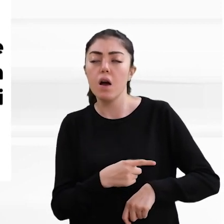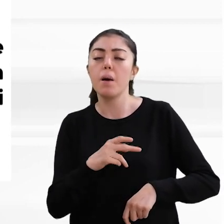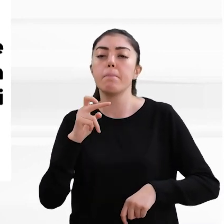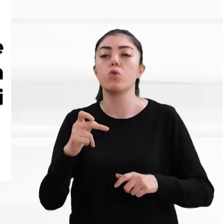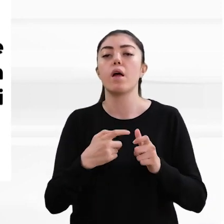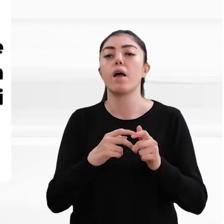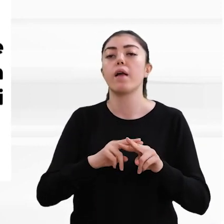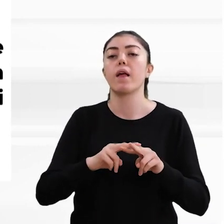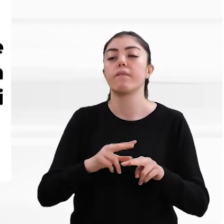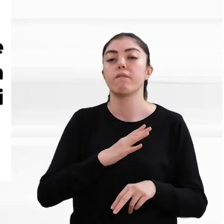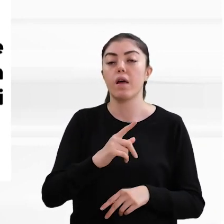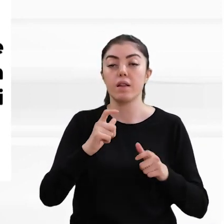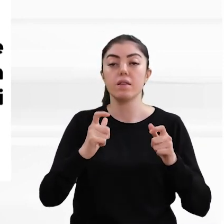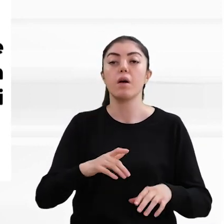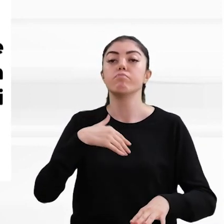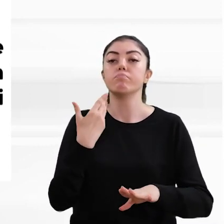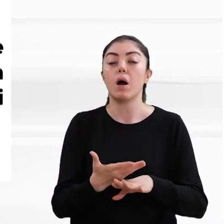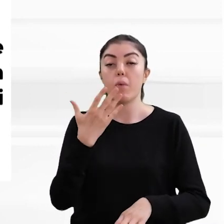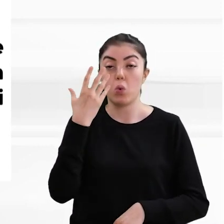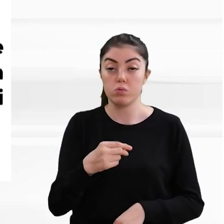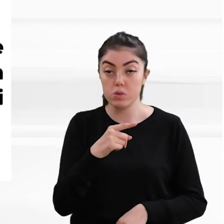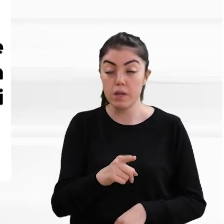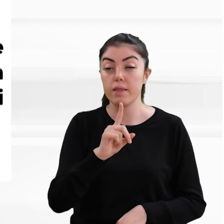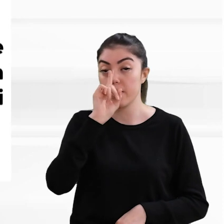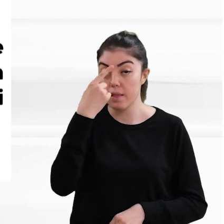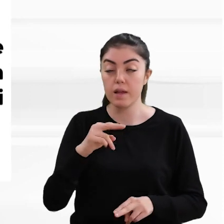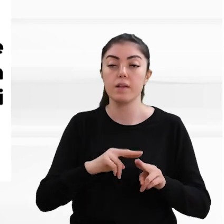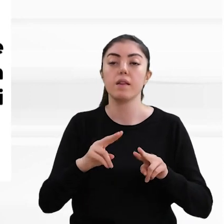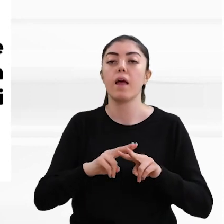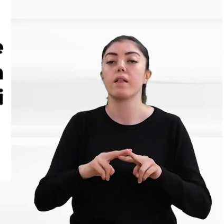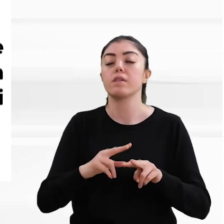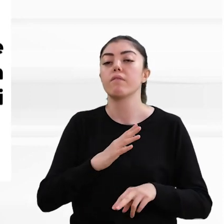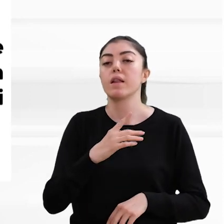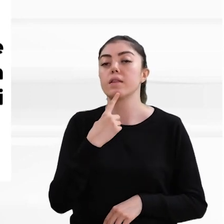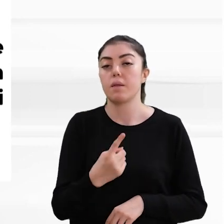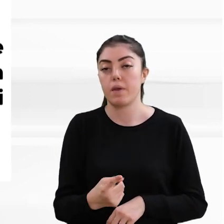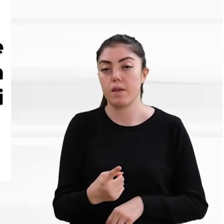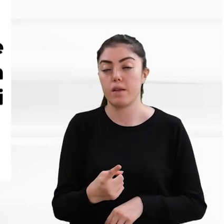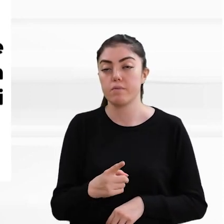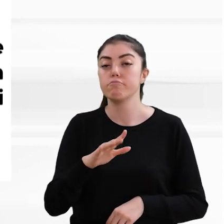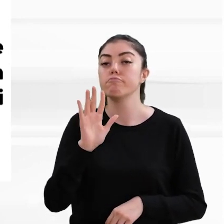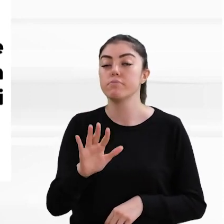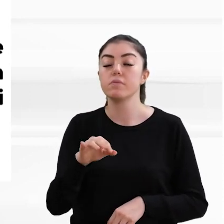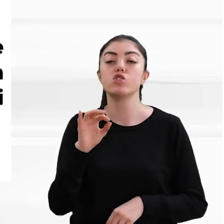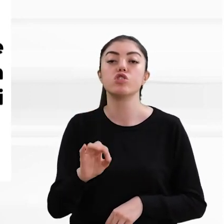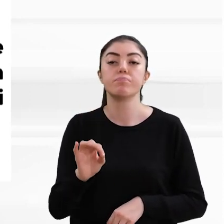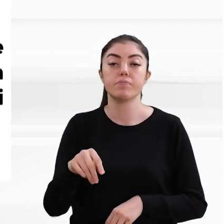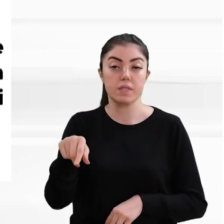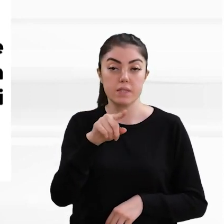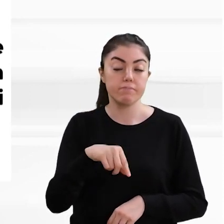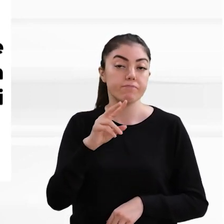Potansiyel enerjisi vardır. Yere çarpma anında ise sadece kinetik enerjisi vardır.